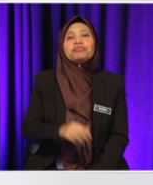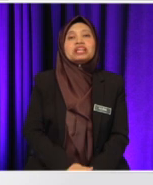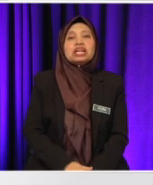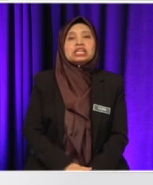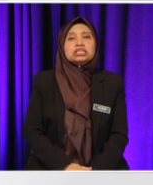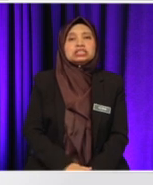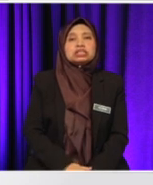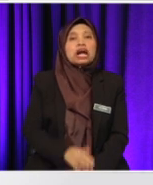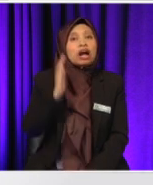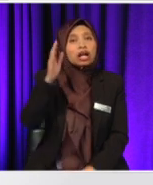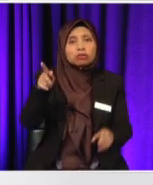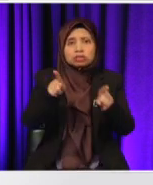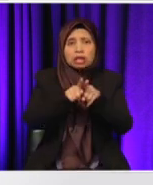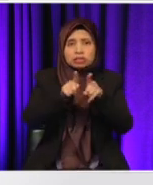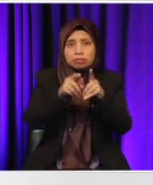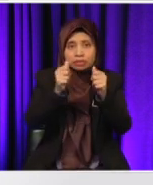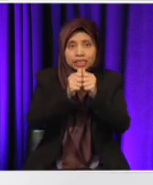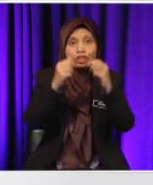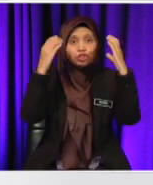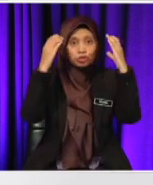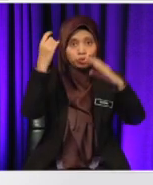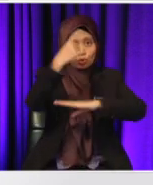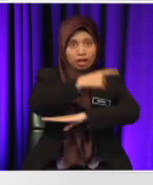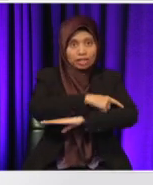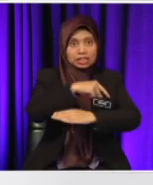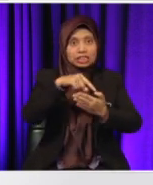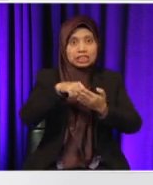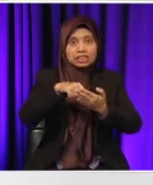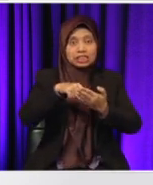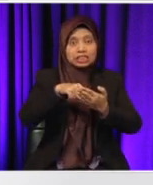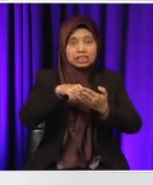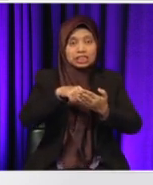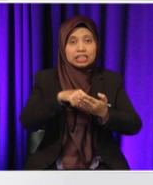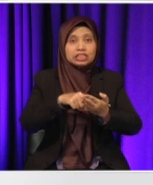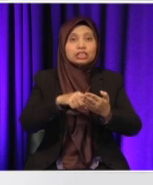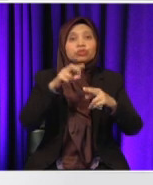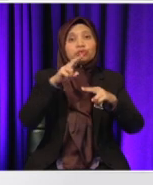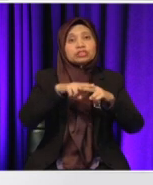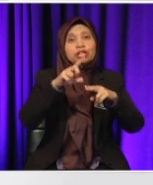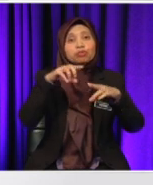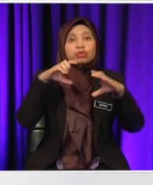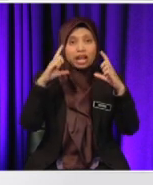bersama-sama dengan saya hari ini mereka juga adalah satu kelas yang sama